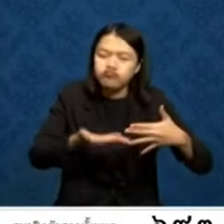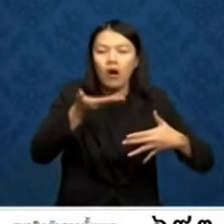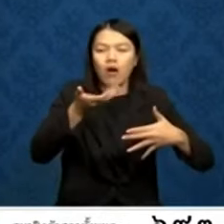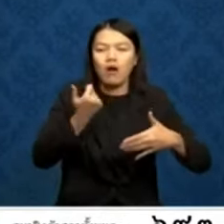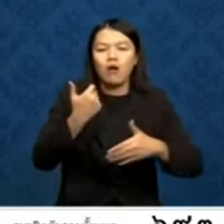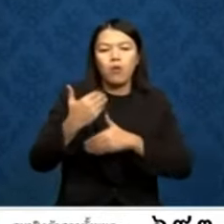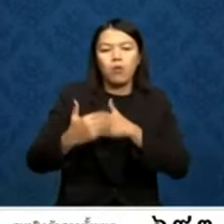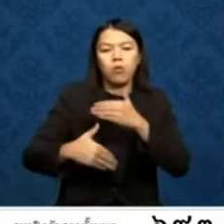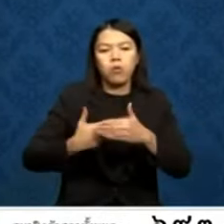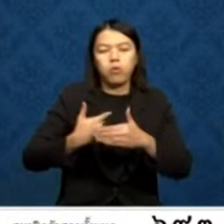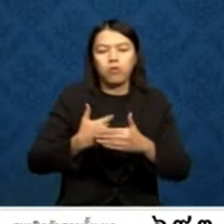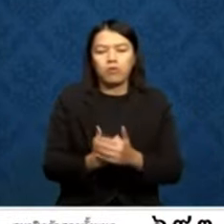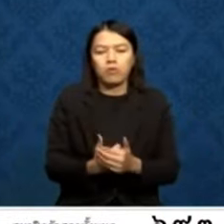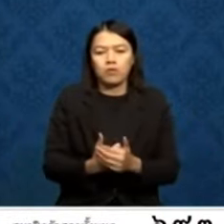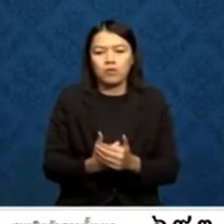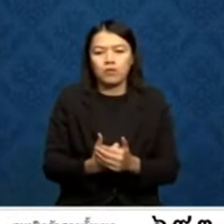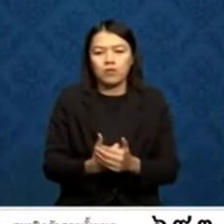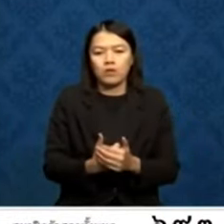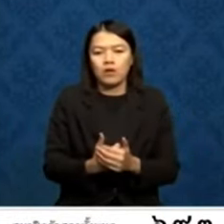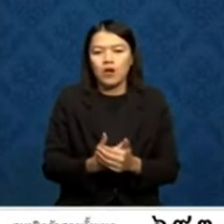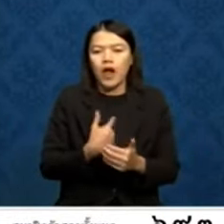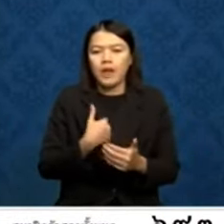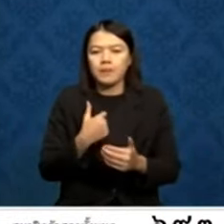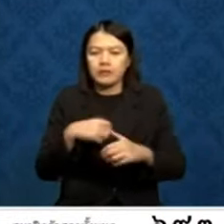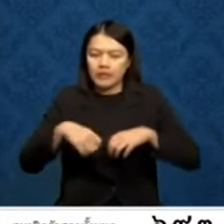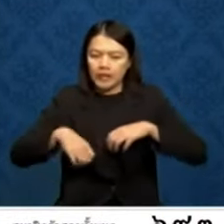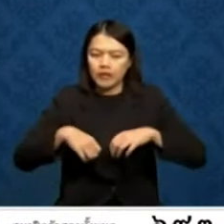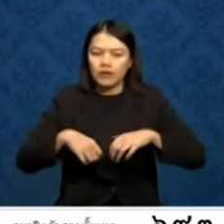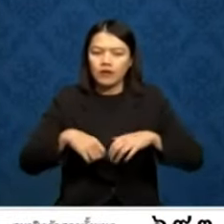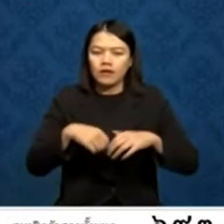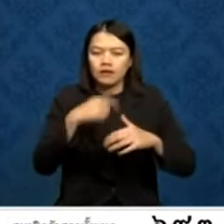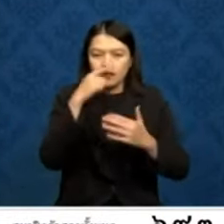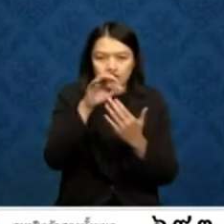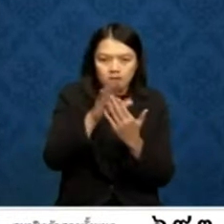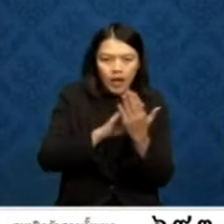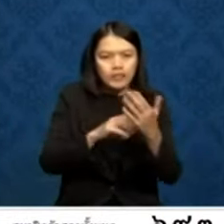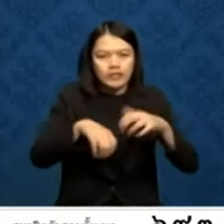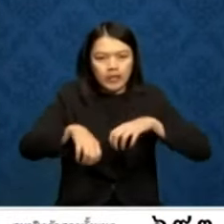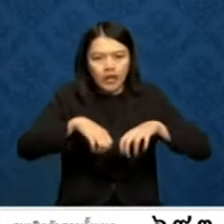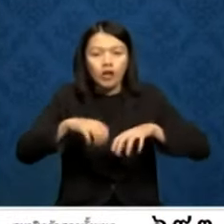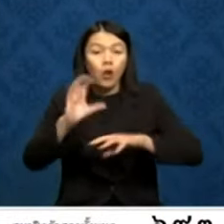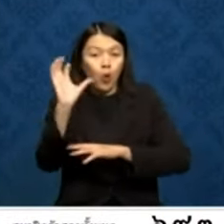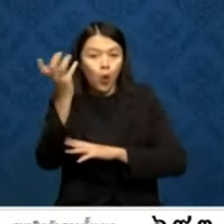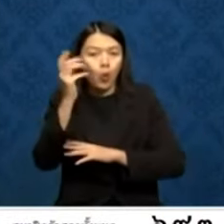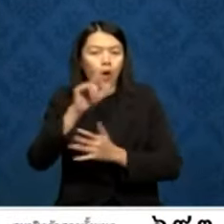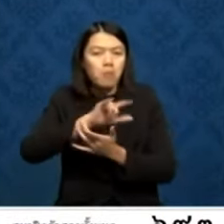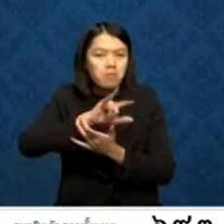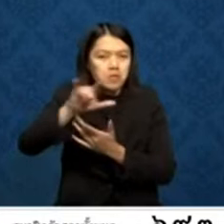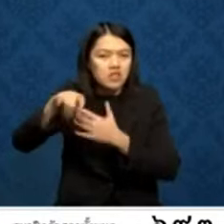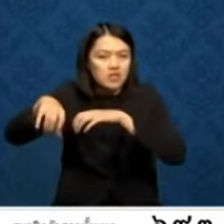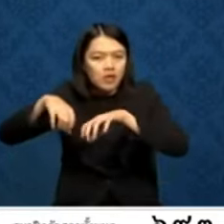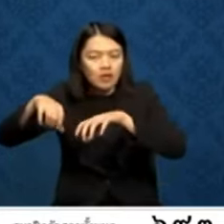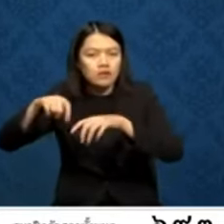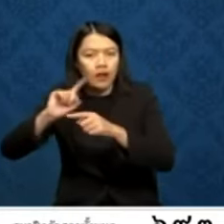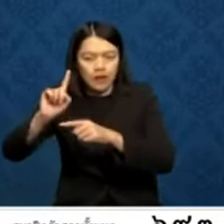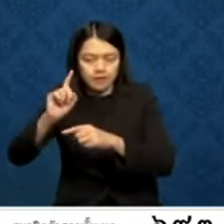ทให้เป็นผู้เล่นสำคัญทางเศรษฐกิจในเวทีโลกโดยดำเนินการ